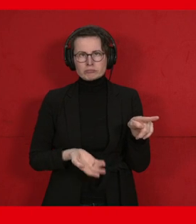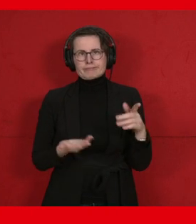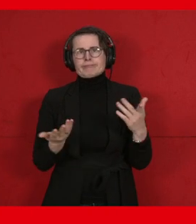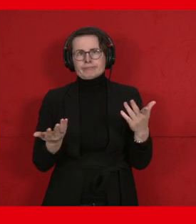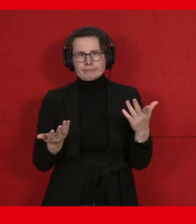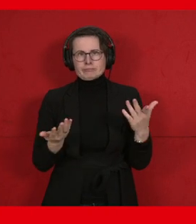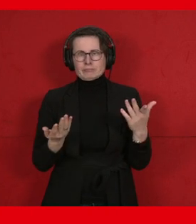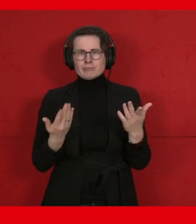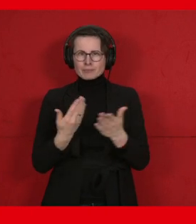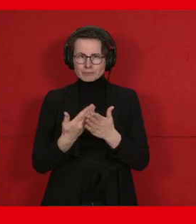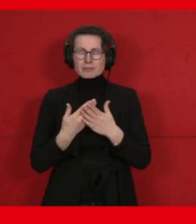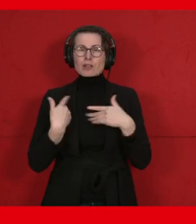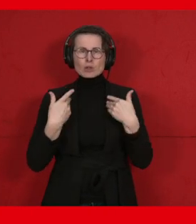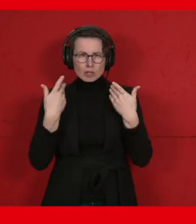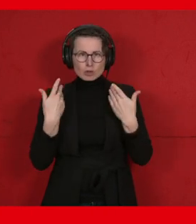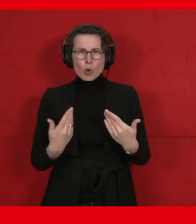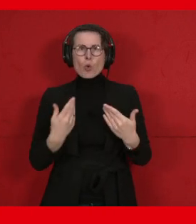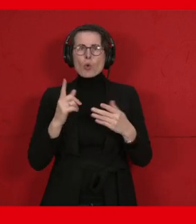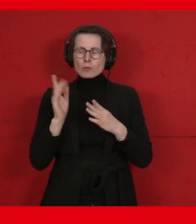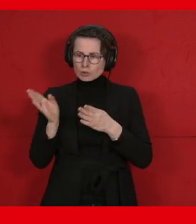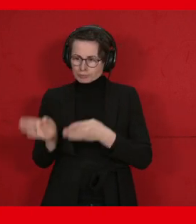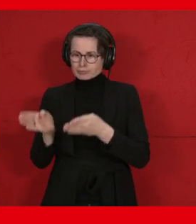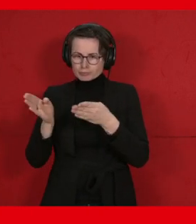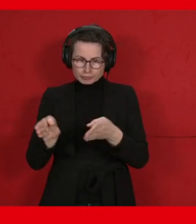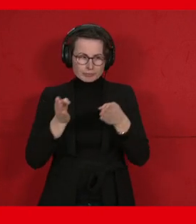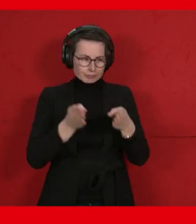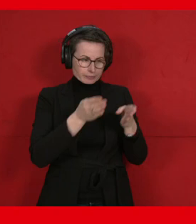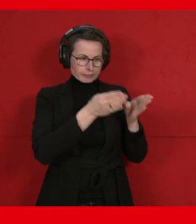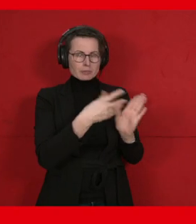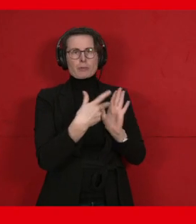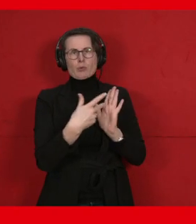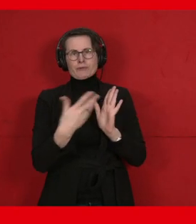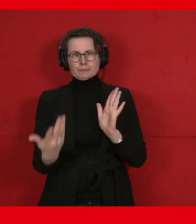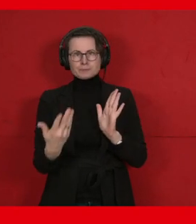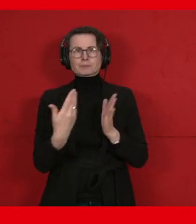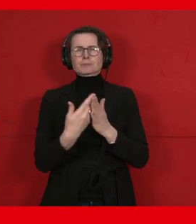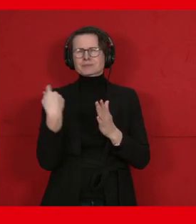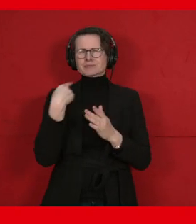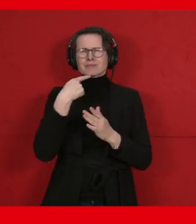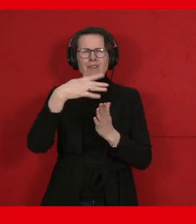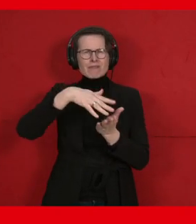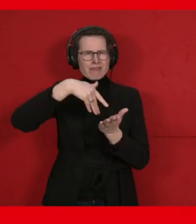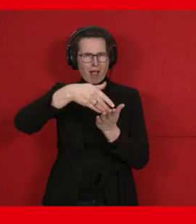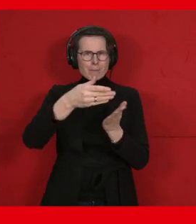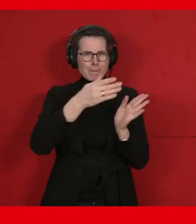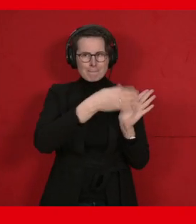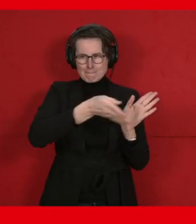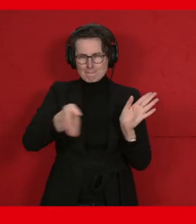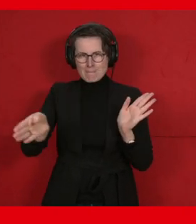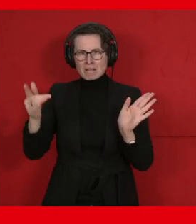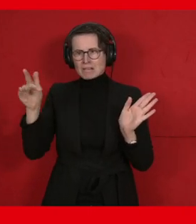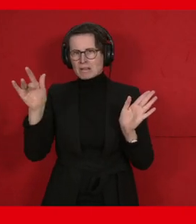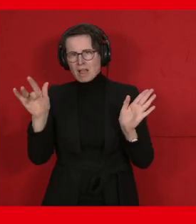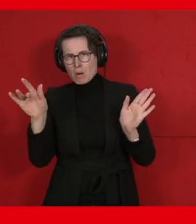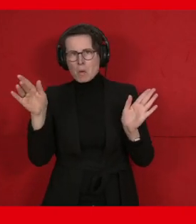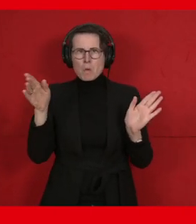So kann man dann auch tatsächlich die Kette mal weitergehen. Sie haben die Farbenlehre angesprochen.